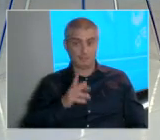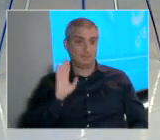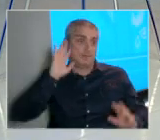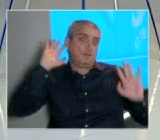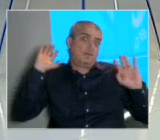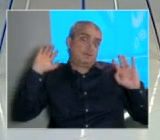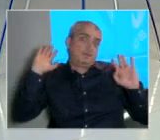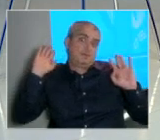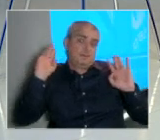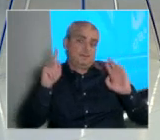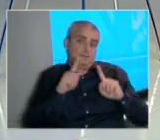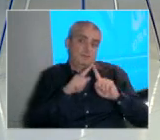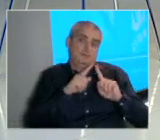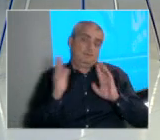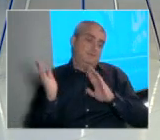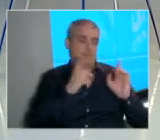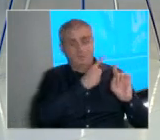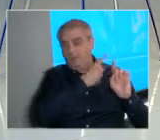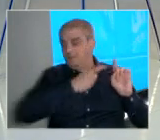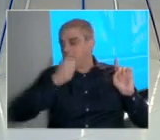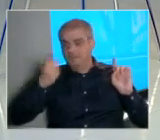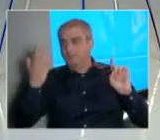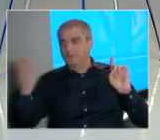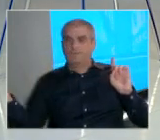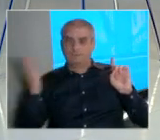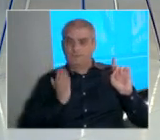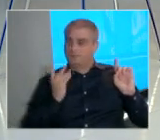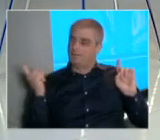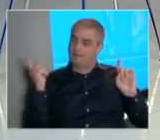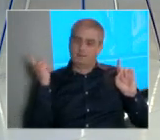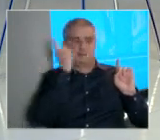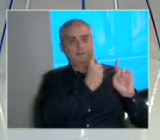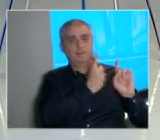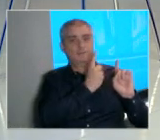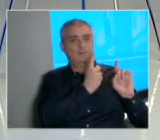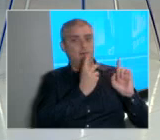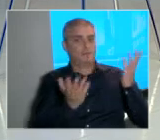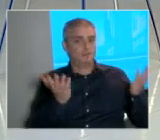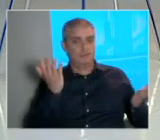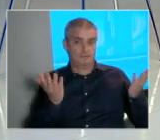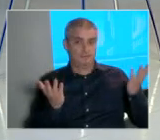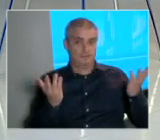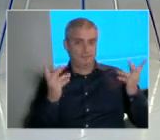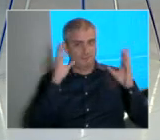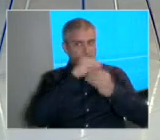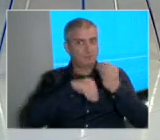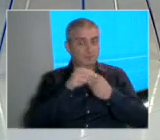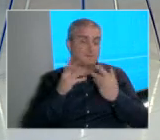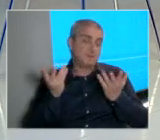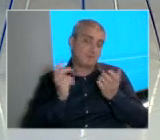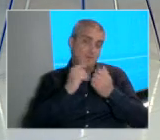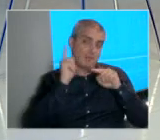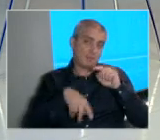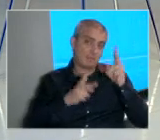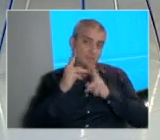לא יודע, אבל יש איזושהי קוהרנטיות משמאל לימין, בסוף הוא איכשהו מקבל את הנר מימין, אז יש דבר... אפשר קצת המון קונספירציות על הדבר הזה, או שזה סתם